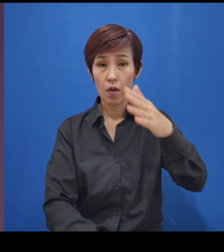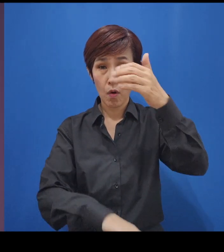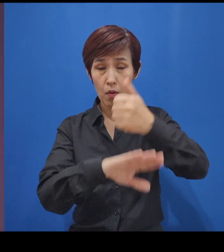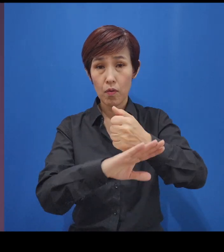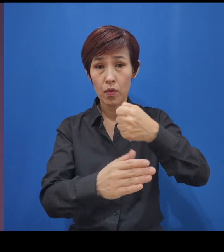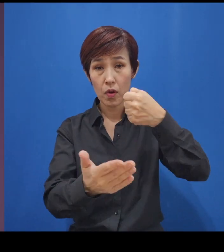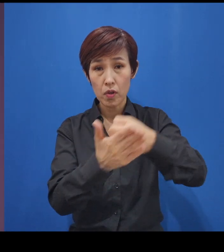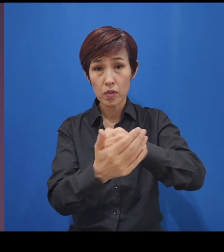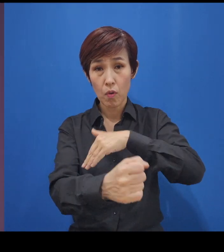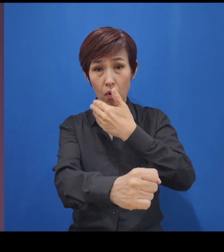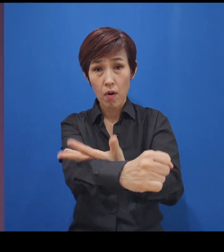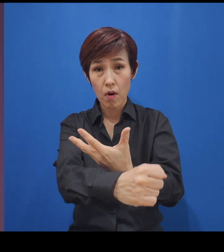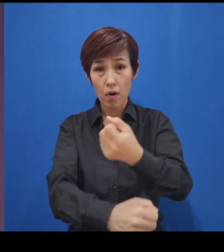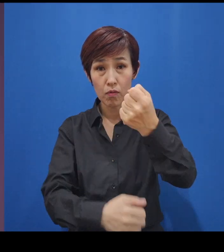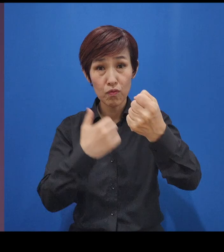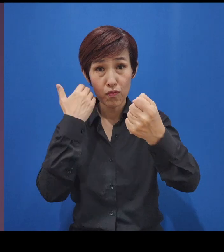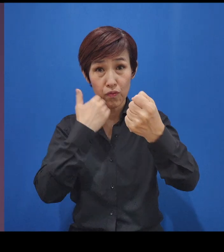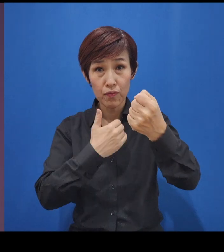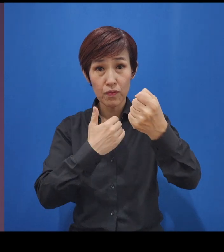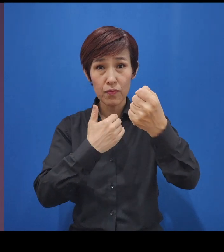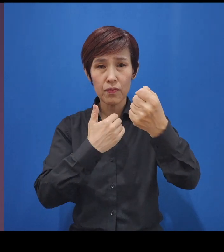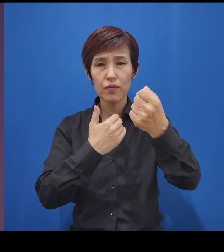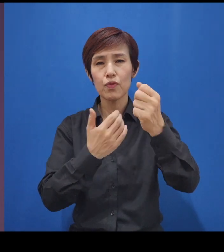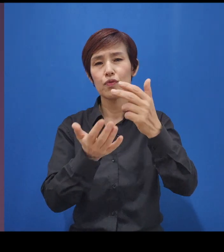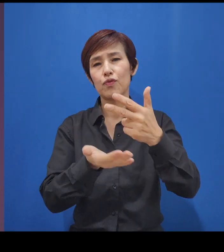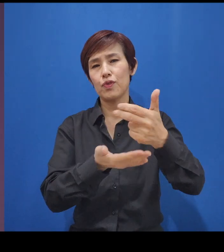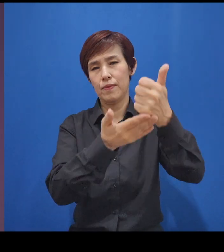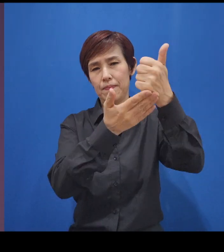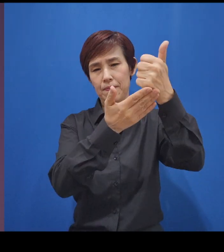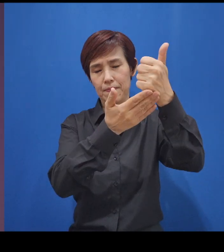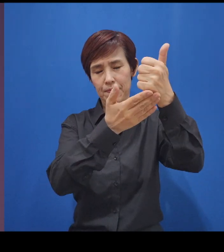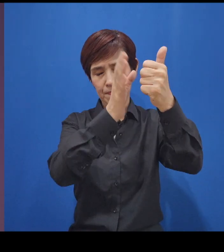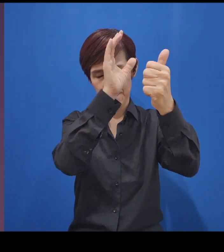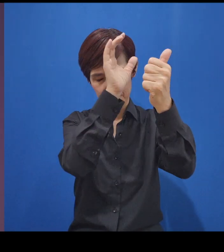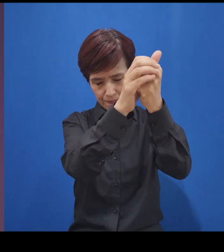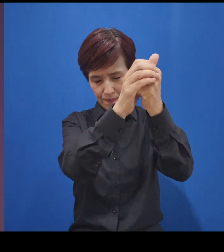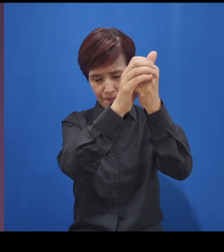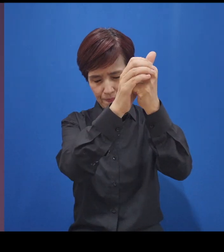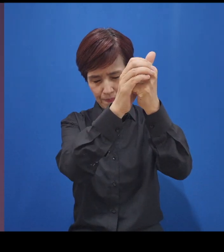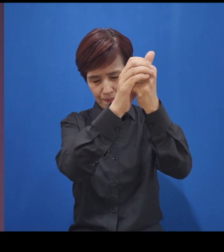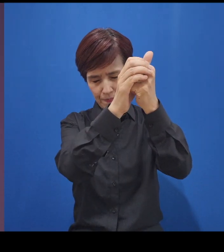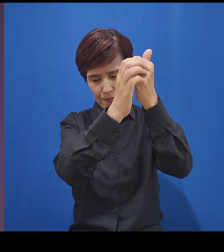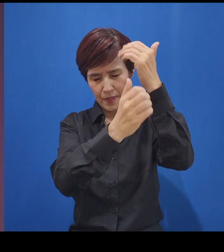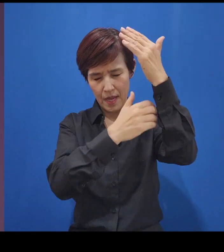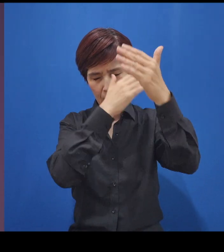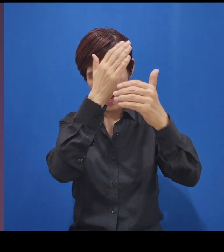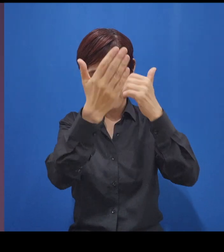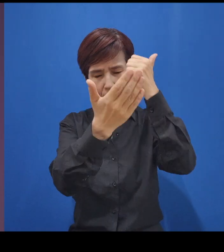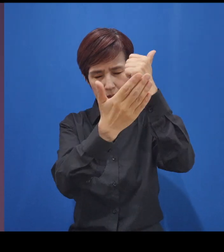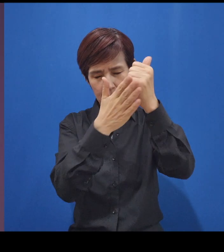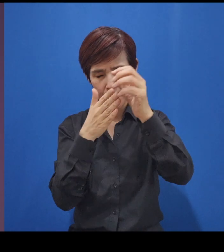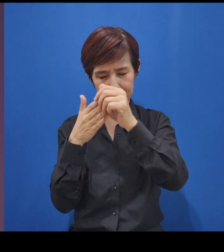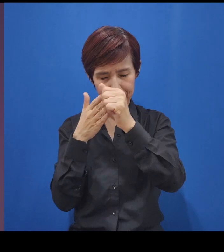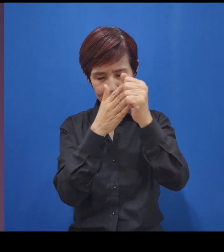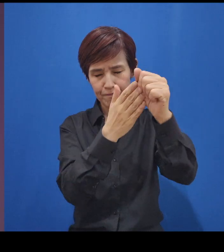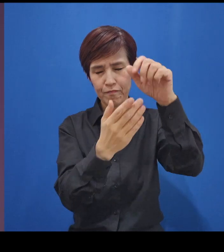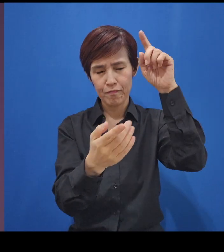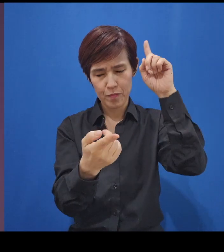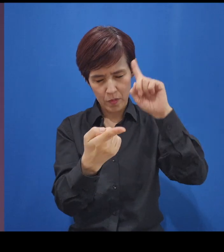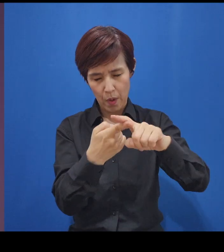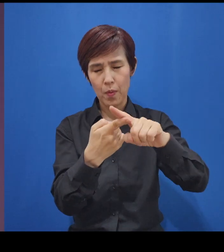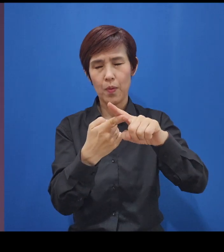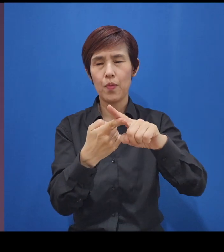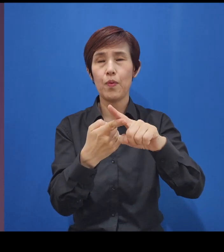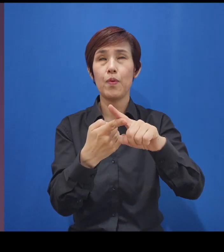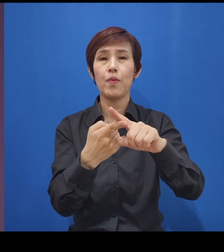최종 결정, 마지막 결정은 주의 손이 직접 하나님의 말씀이 이끄시는 대로